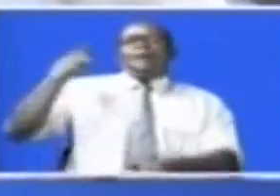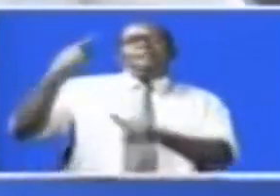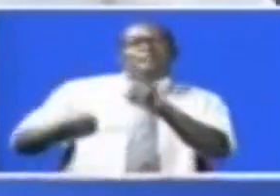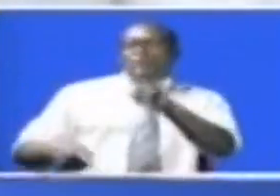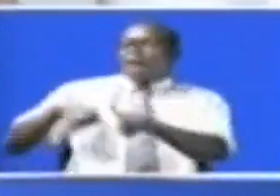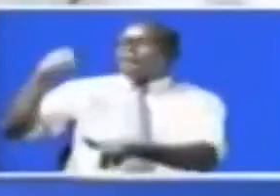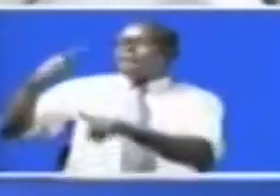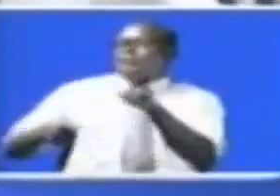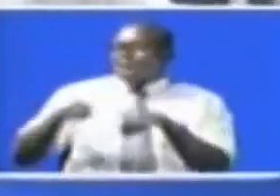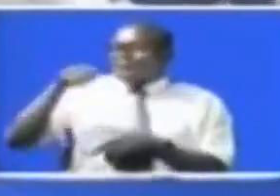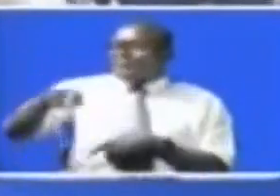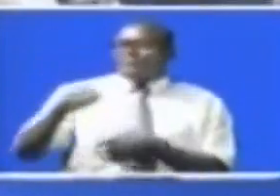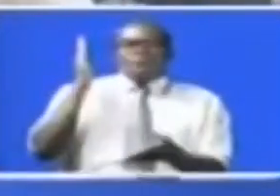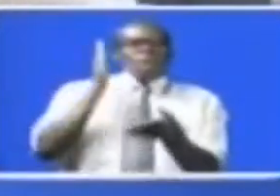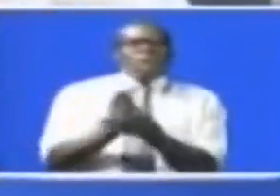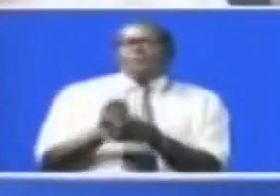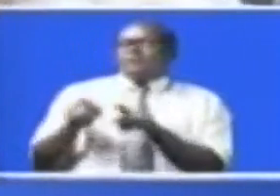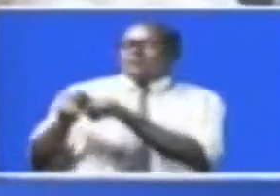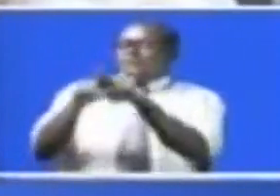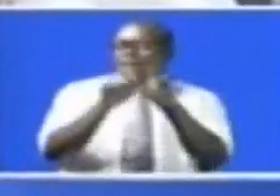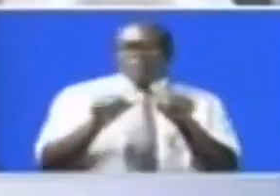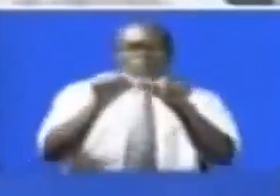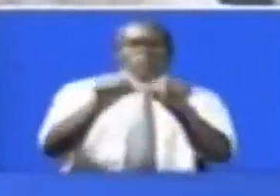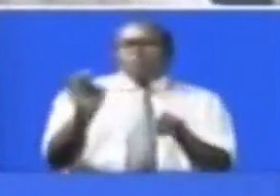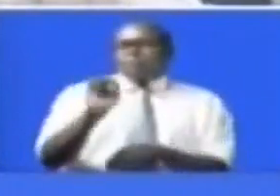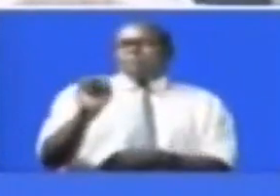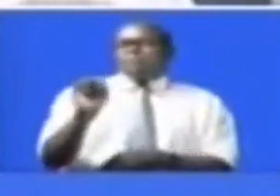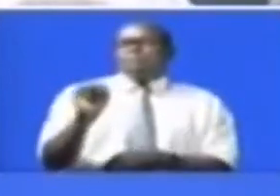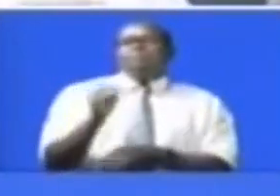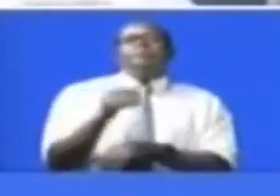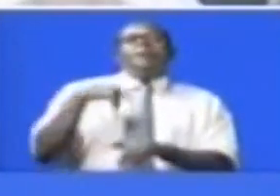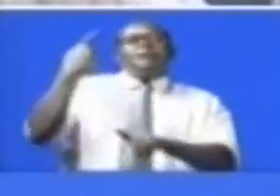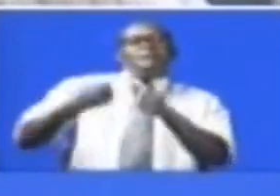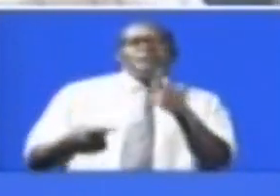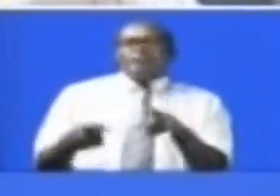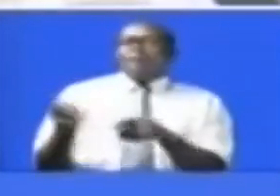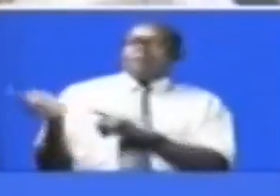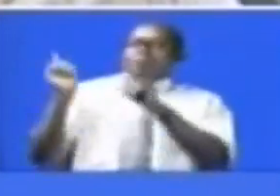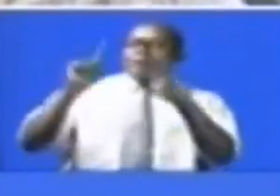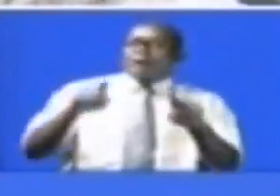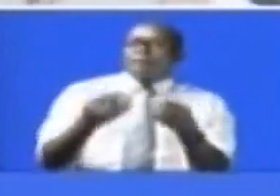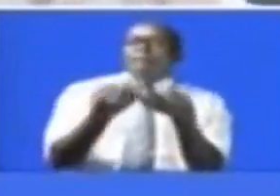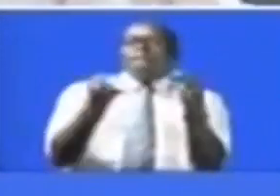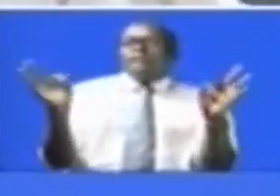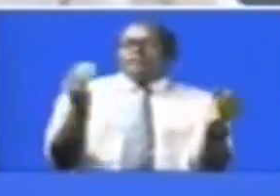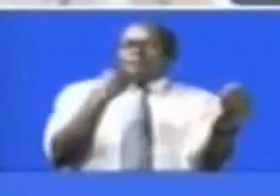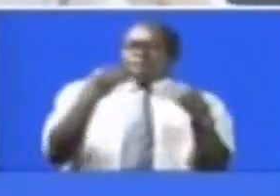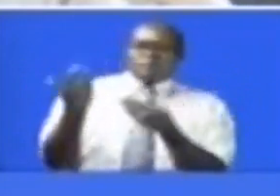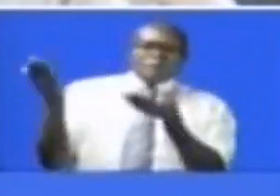out, this is not going to be the trend. Si kila mwaka tunakujanga hapa, tunalete mahindi.